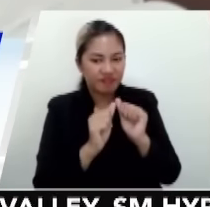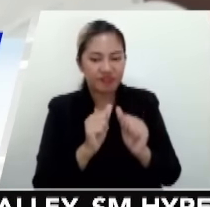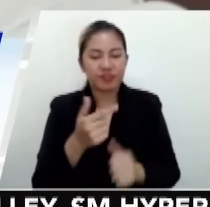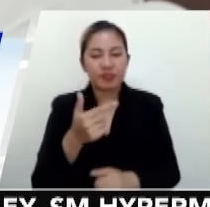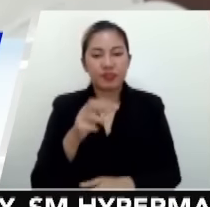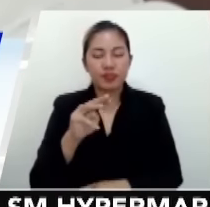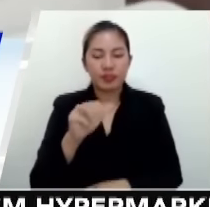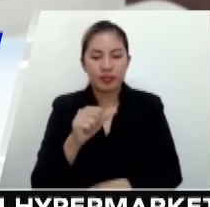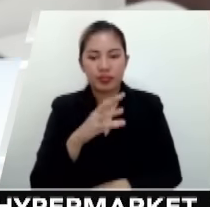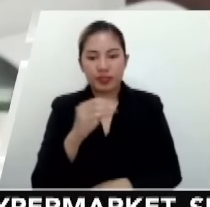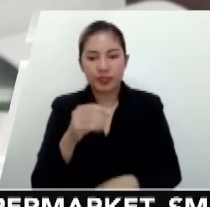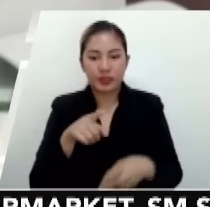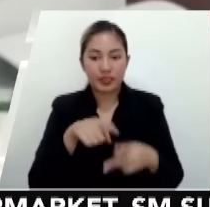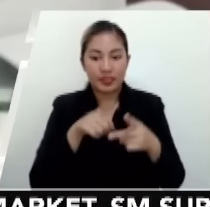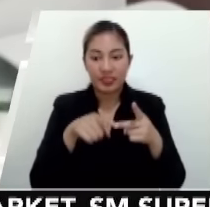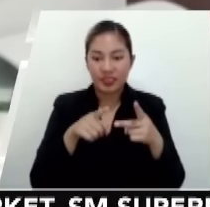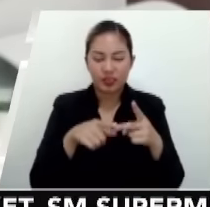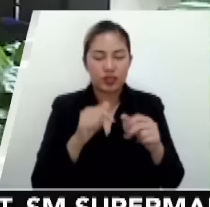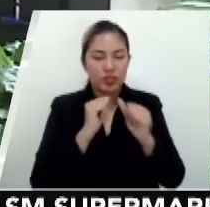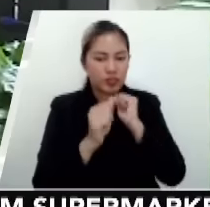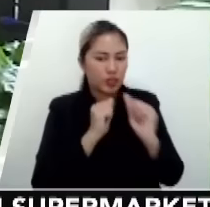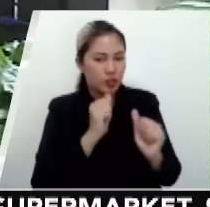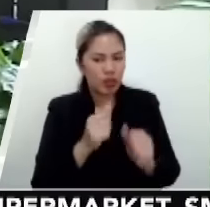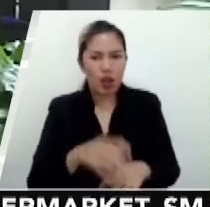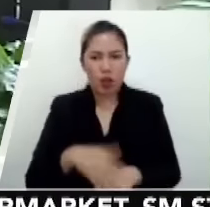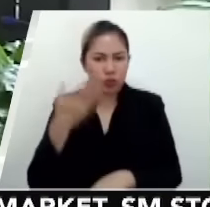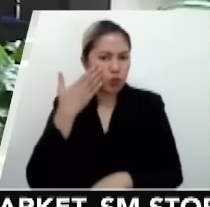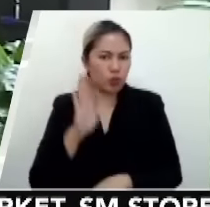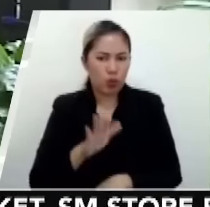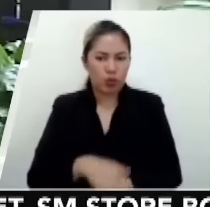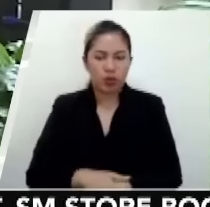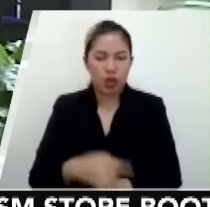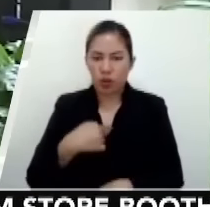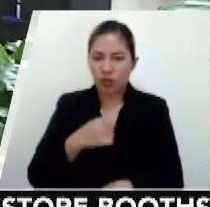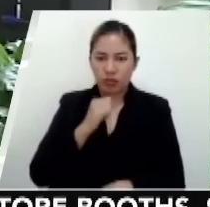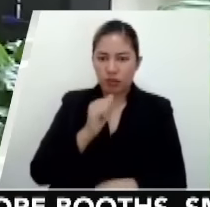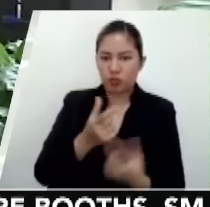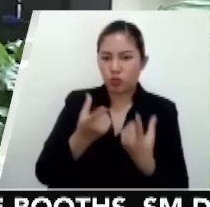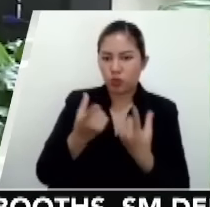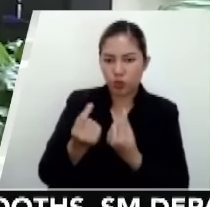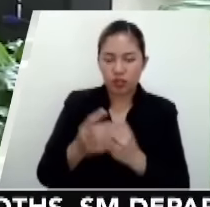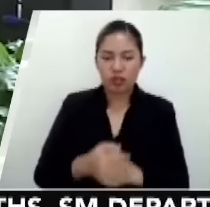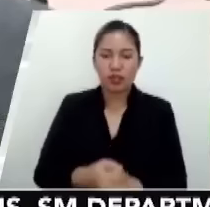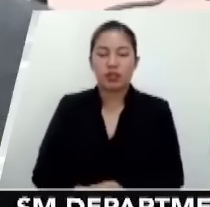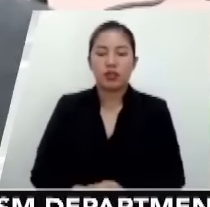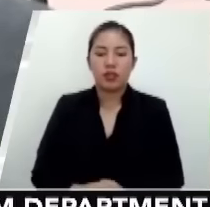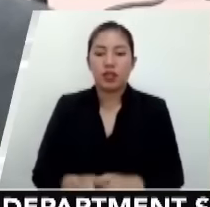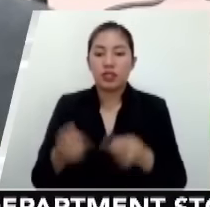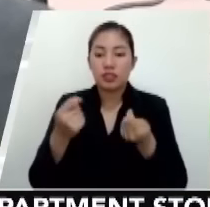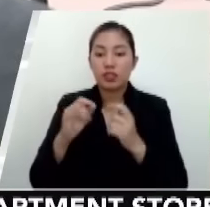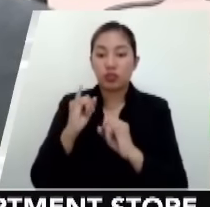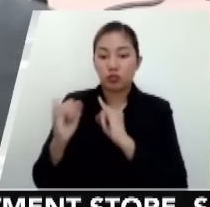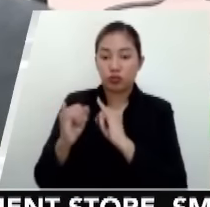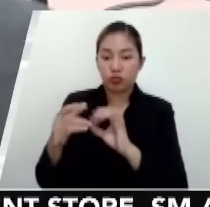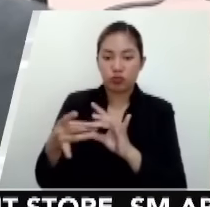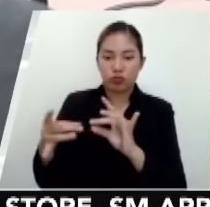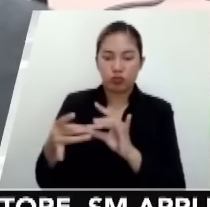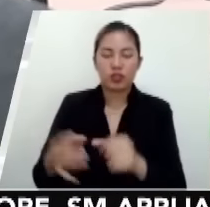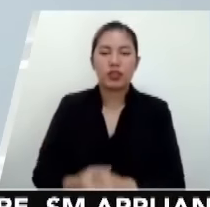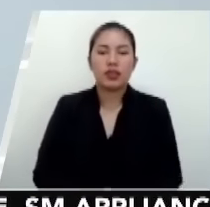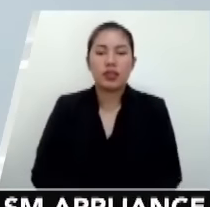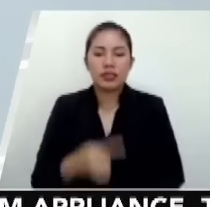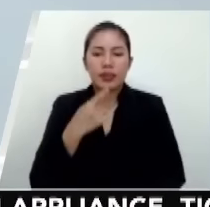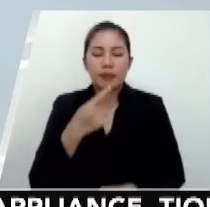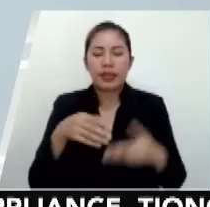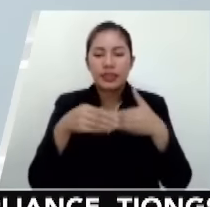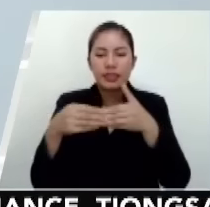yung sinasabi po niya. Hindi ko po gagawin yun. Sinusubukan pa naming makuha ang panig ni Grijaldo. Sabi ng lead chairman ng Quad Committee